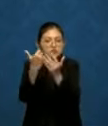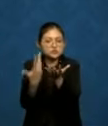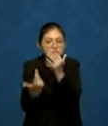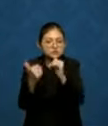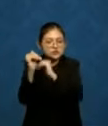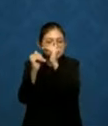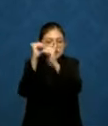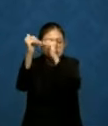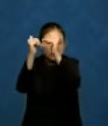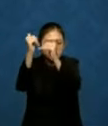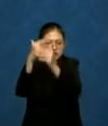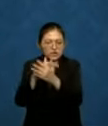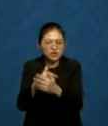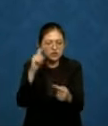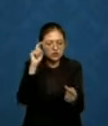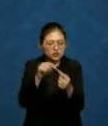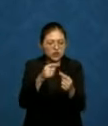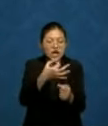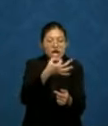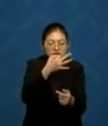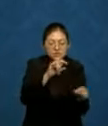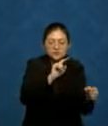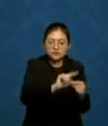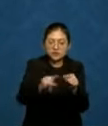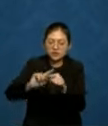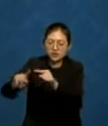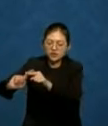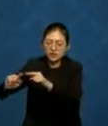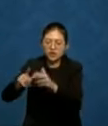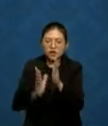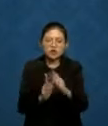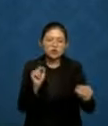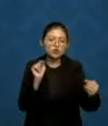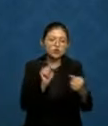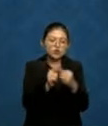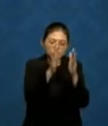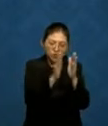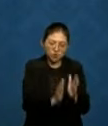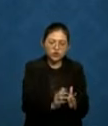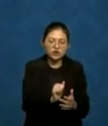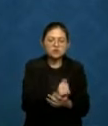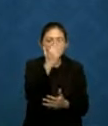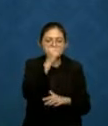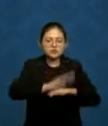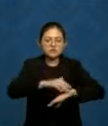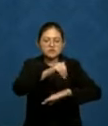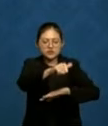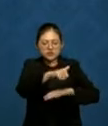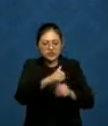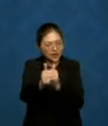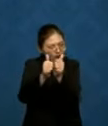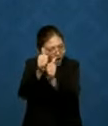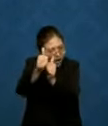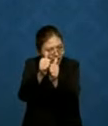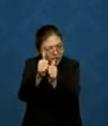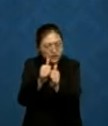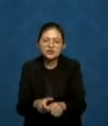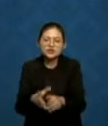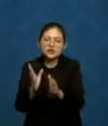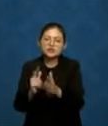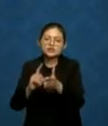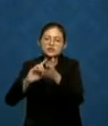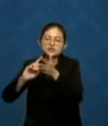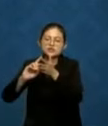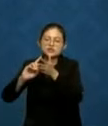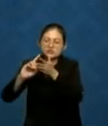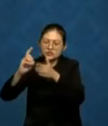พัฒนาทักษะทางด้านอาชีพต่างๆให้ให้กับคนทำงานเพื่อให้มีศักยภาพที่จะสามารถแข่งขันกับแรงงานในตลาด